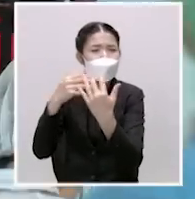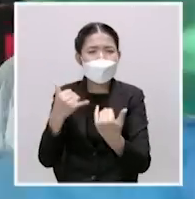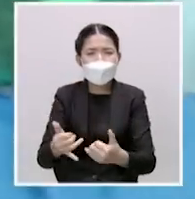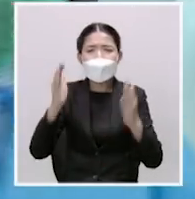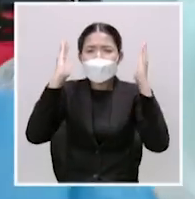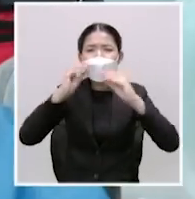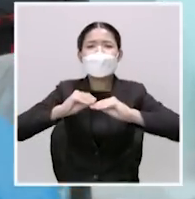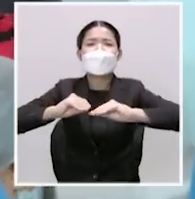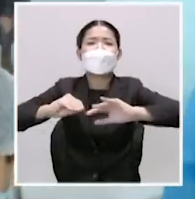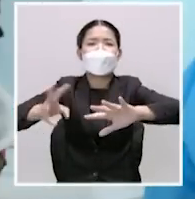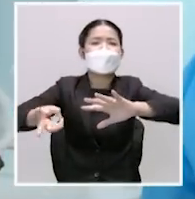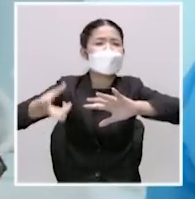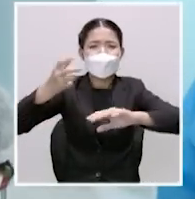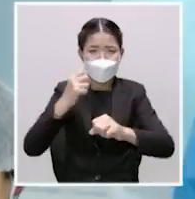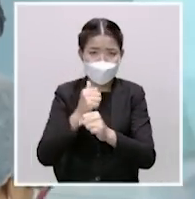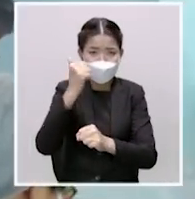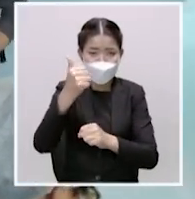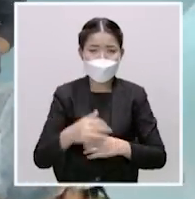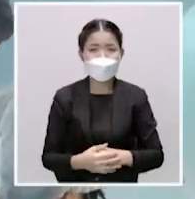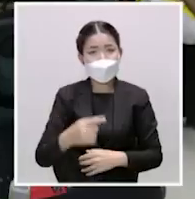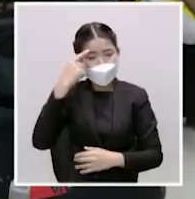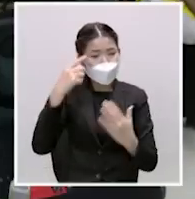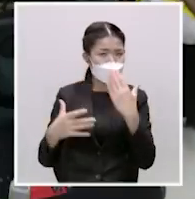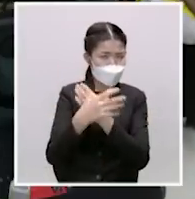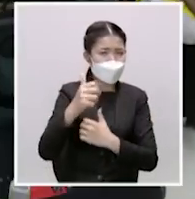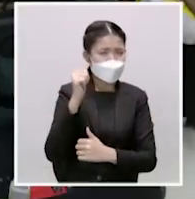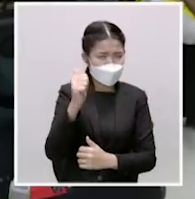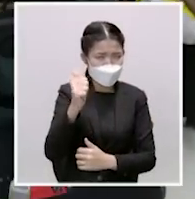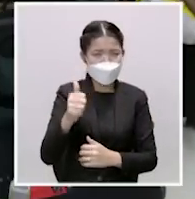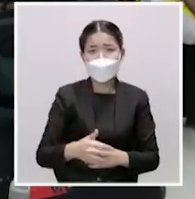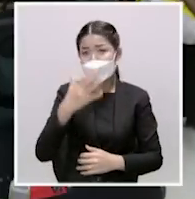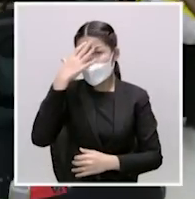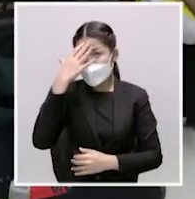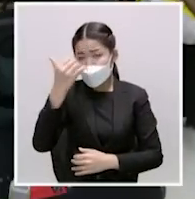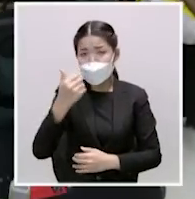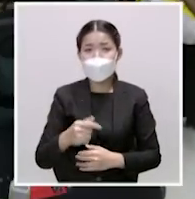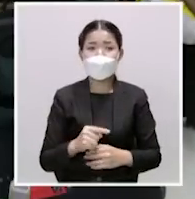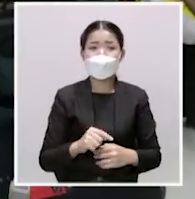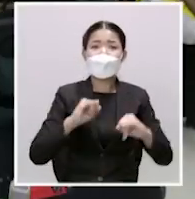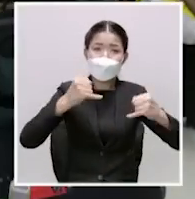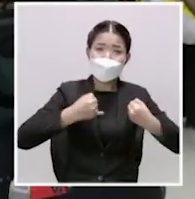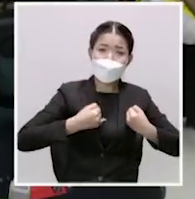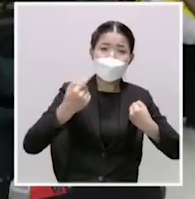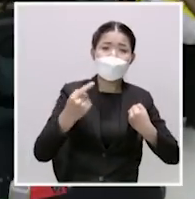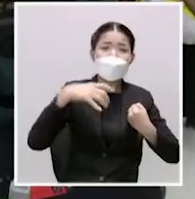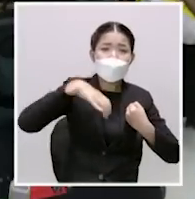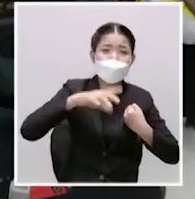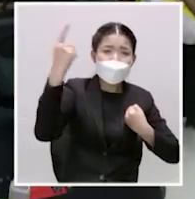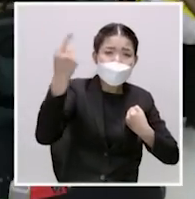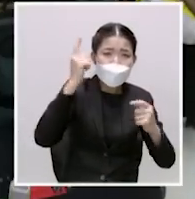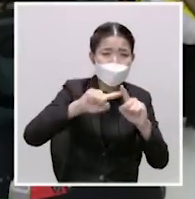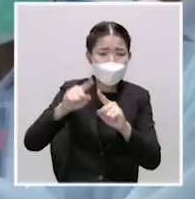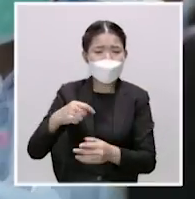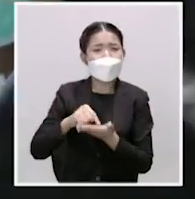ก็ทั่วโลกได้ยินและได้เห็นแล้วนะครับผมว่าเป็นโอกาสดีเยี่ยมนะครับที่ภาคเอกชนทั่วประเทศไทยถ้าท่านได้ฟังกระแสก่อน